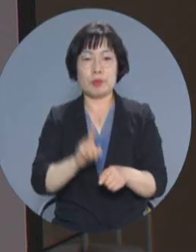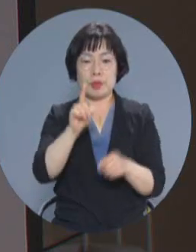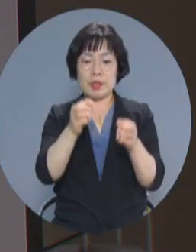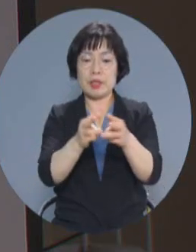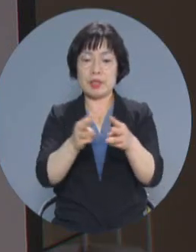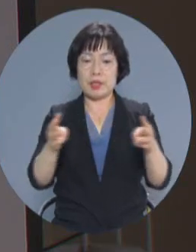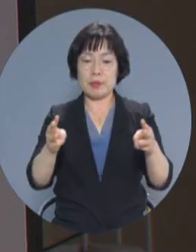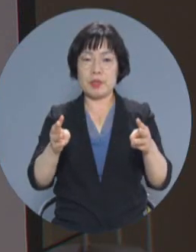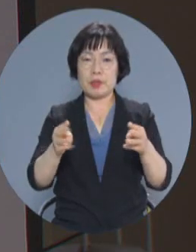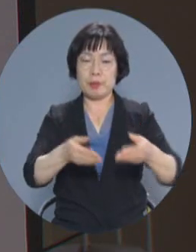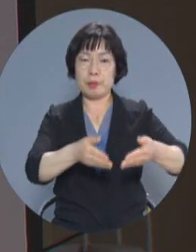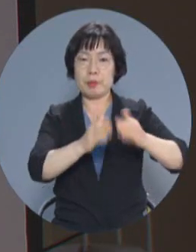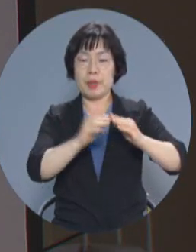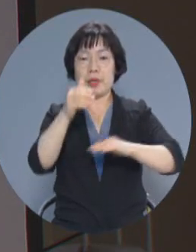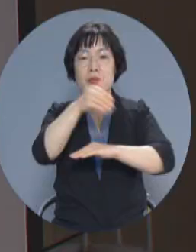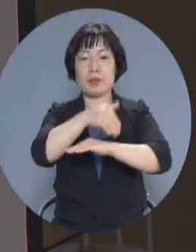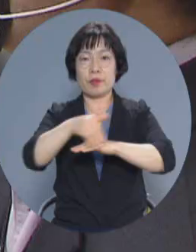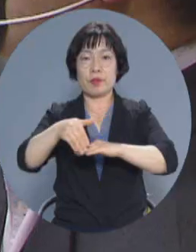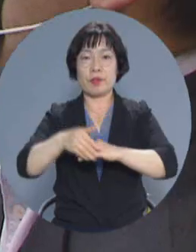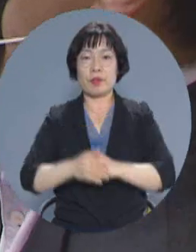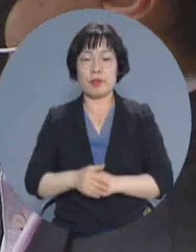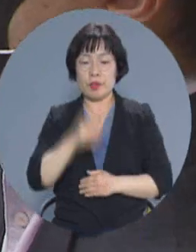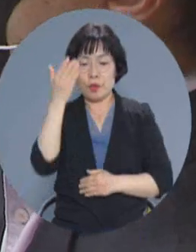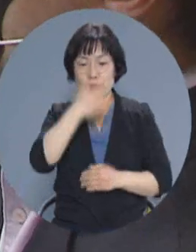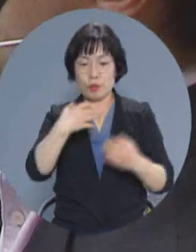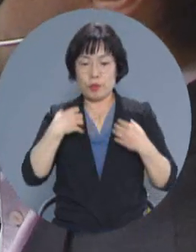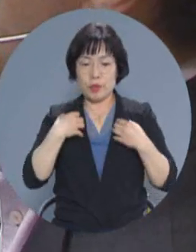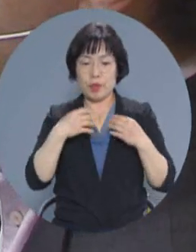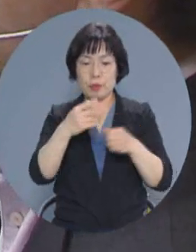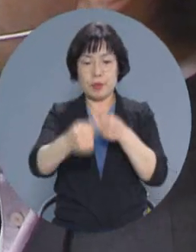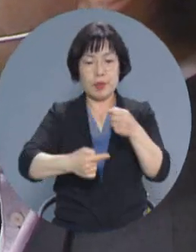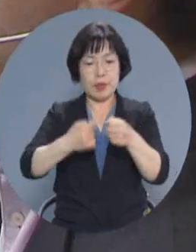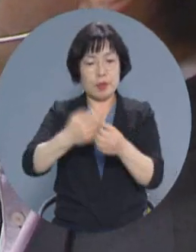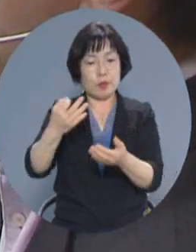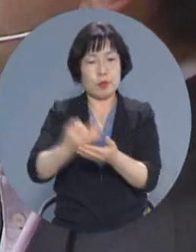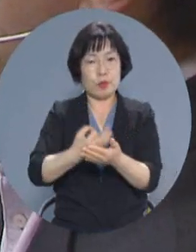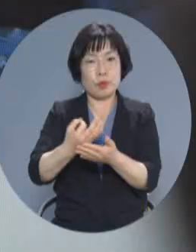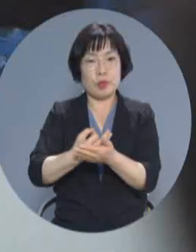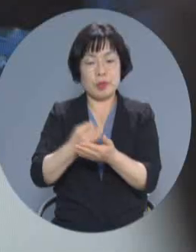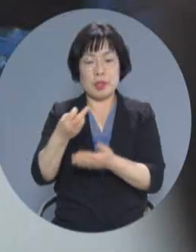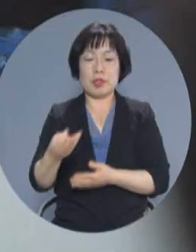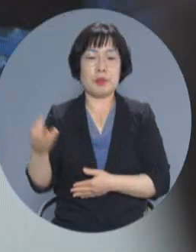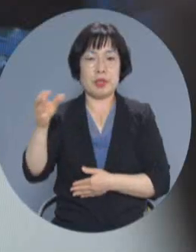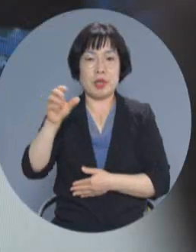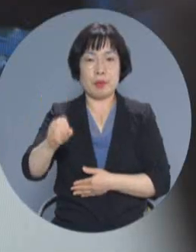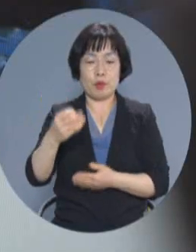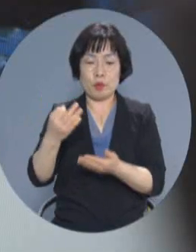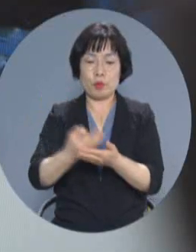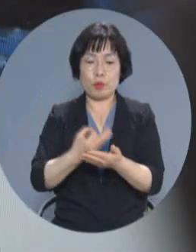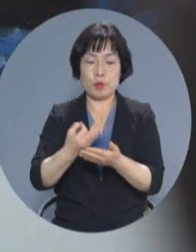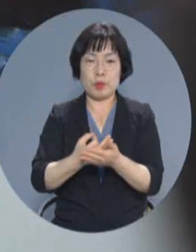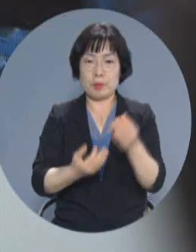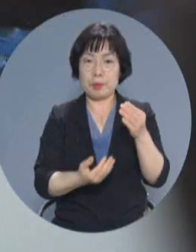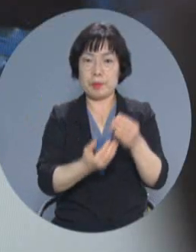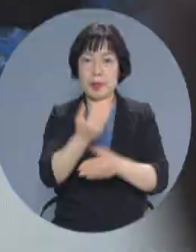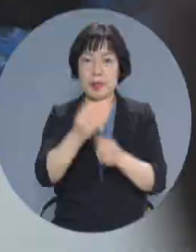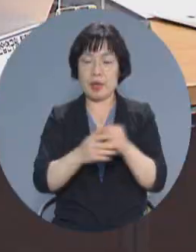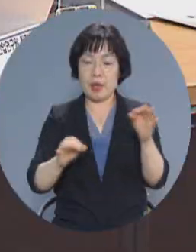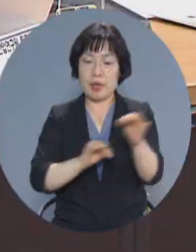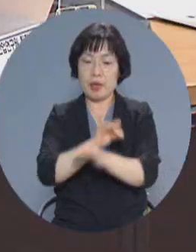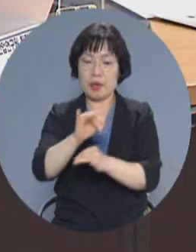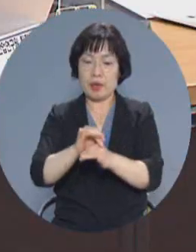지상 3층 규모로 건립될 예정이며 여수시는 개관 첫 해부터 연간 13억여 원의 수익이 발생하는